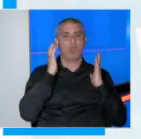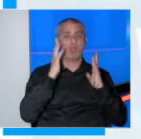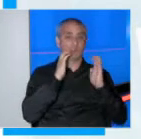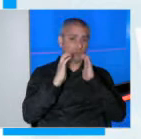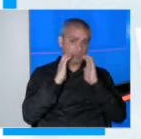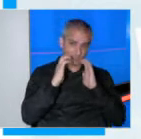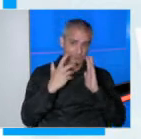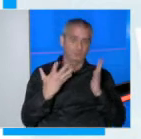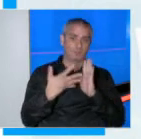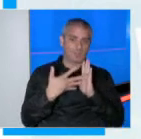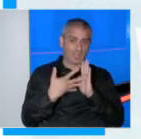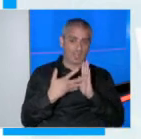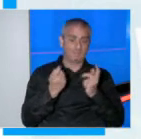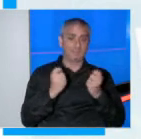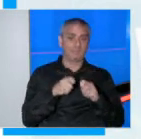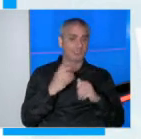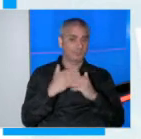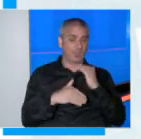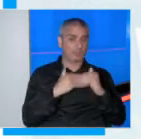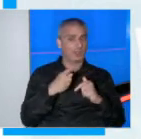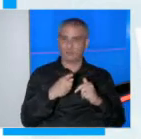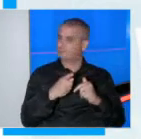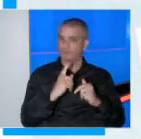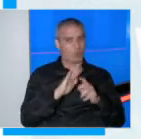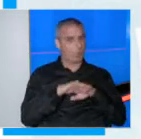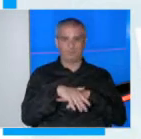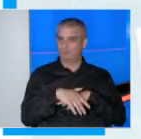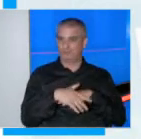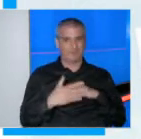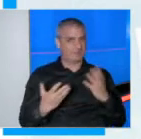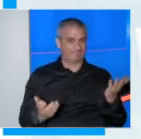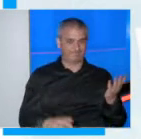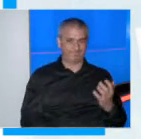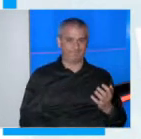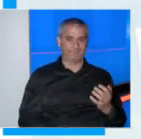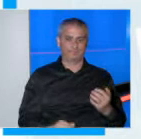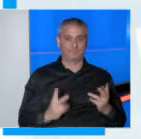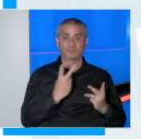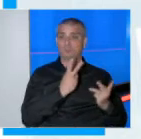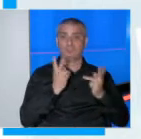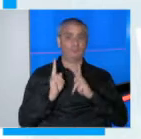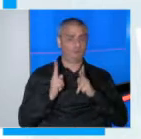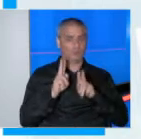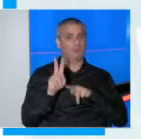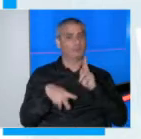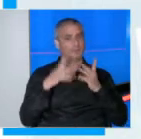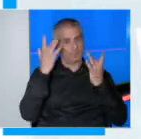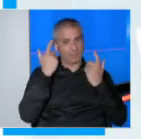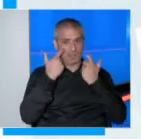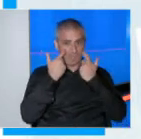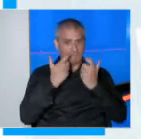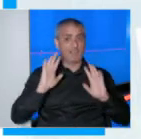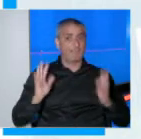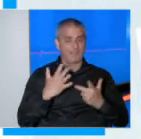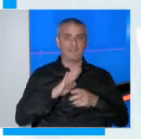תקשורתי, בדיקה, חקירה וסגירה בסופו של הליך לא משפיע על התופעה. שתי דרכים לפעולה, טיפול אכפתי, אכיפתי